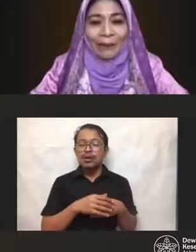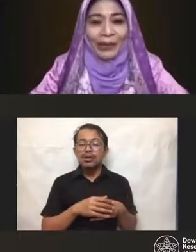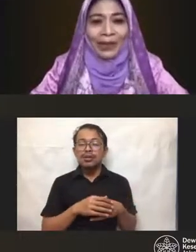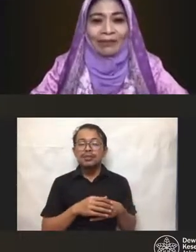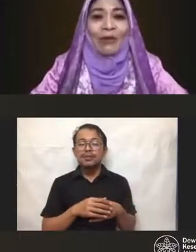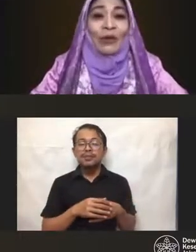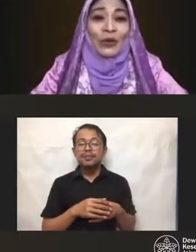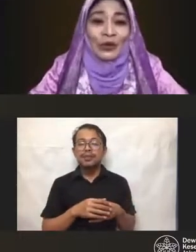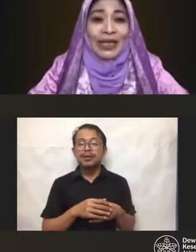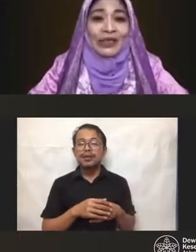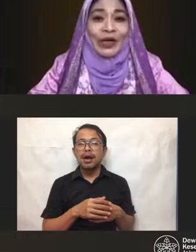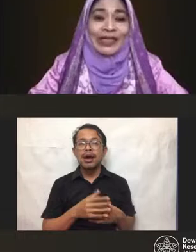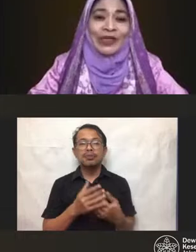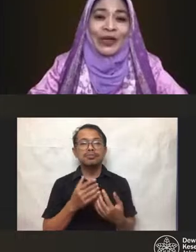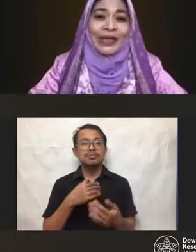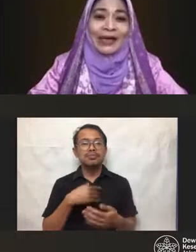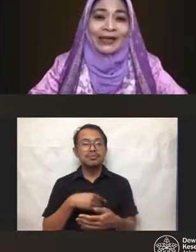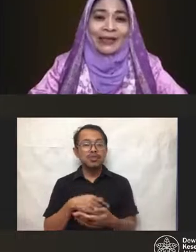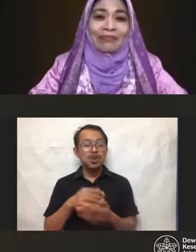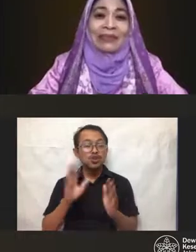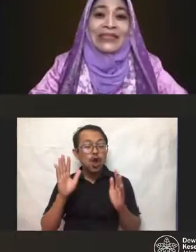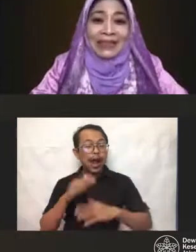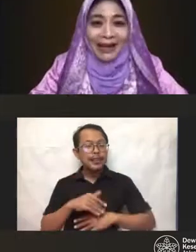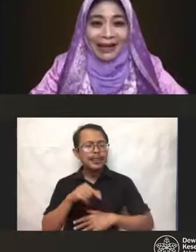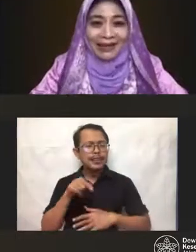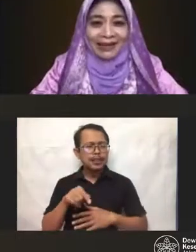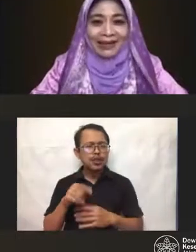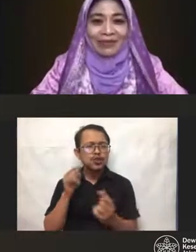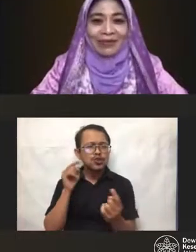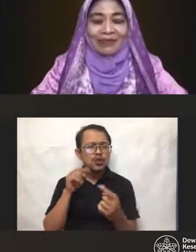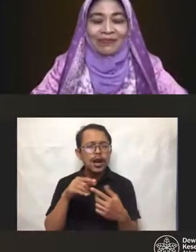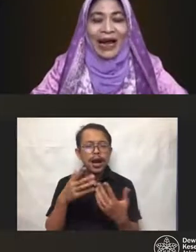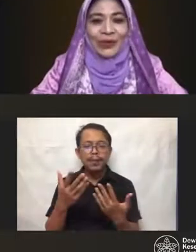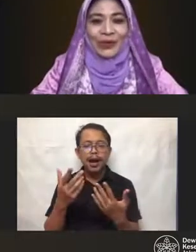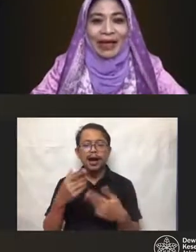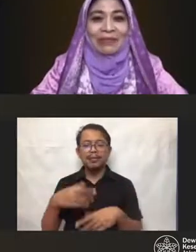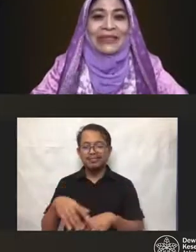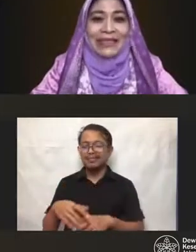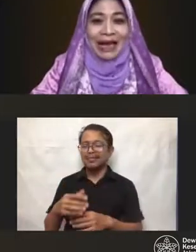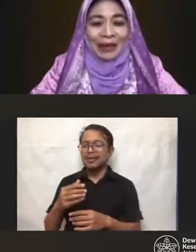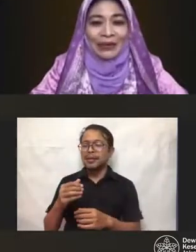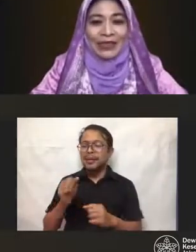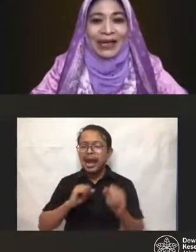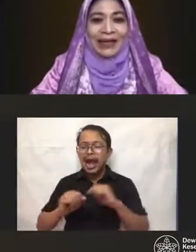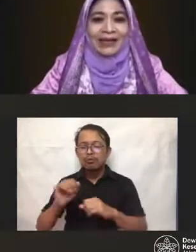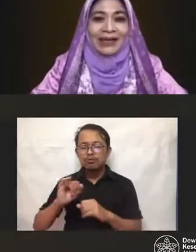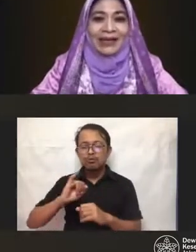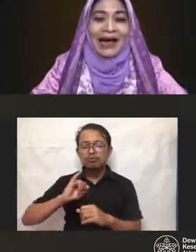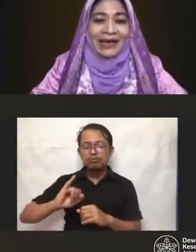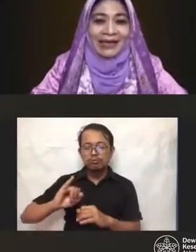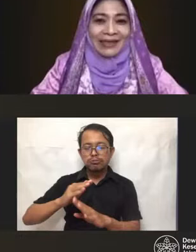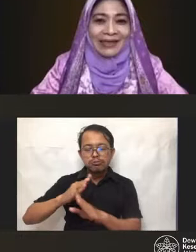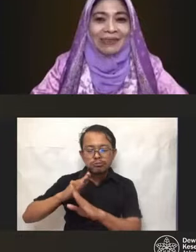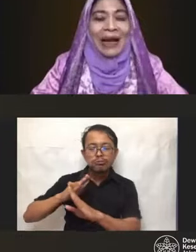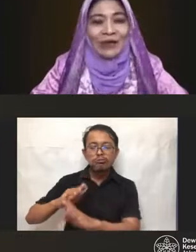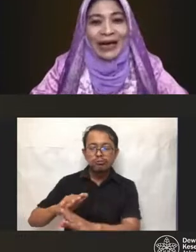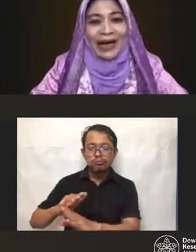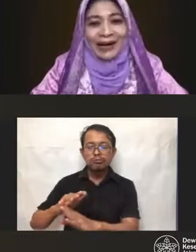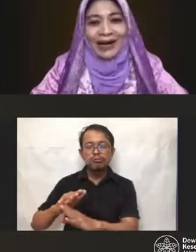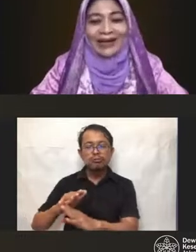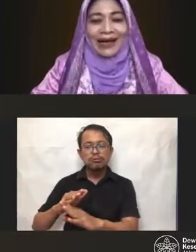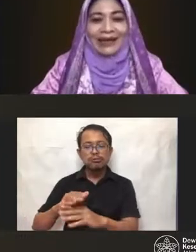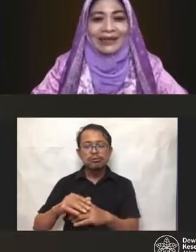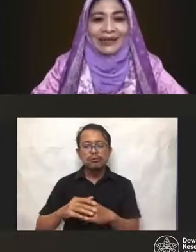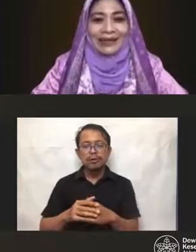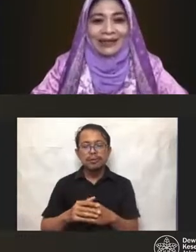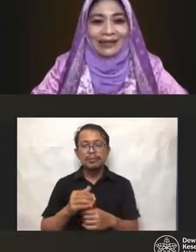munkar, bahwa ujung dari salat itu adalah mencegah pelakunya, mencegah manusia dari melakukan